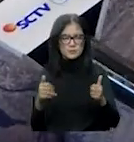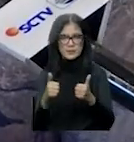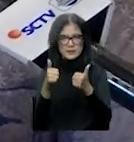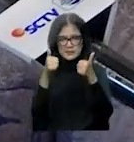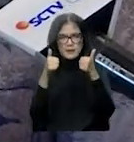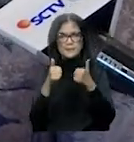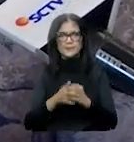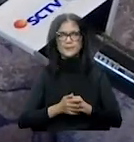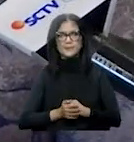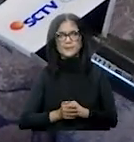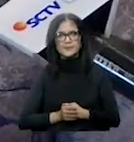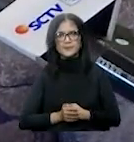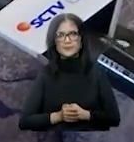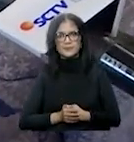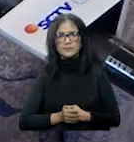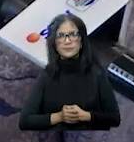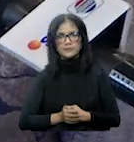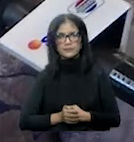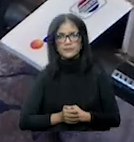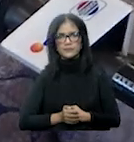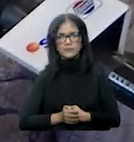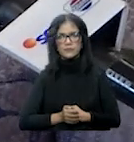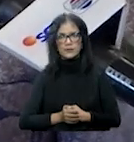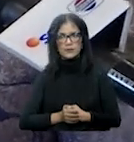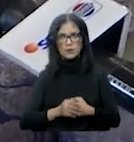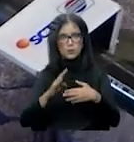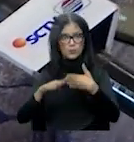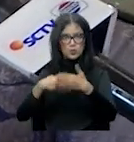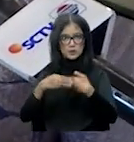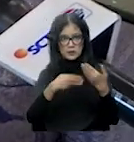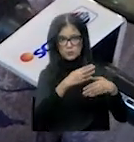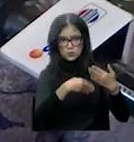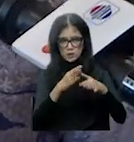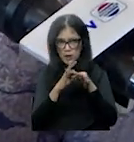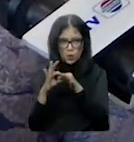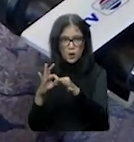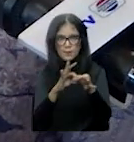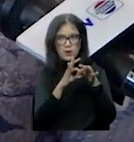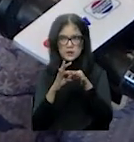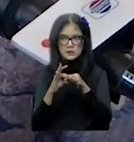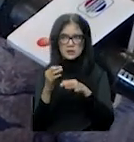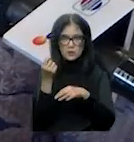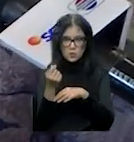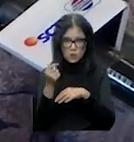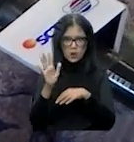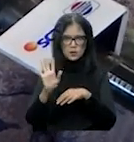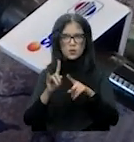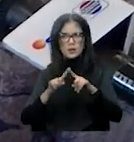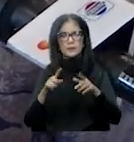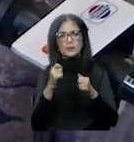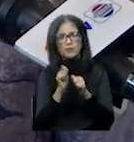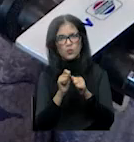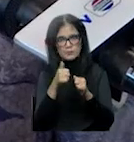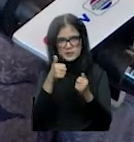bahwa kerja sama antar perusahaan itu e tidak harus Hanya berupa yang sifatnya material gitu kadang-kadang Kita juga bisa membuat program-program